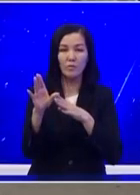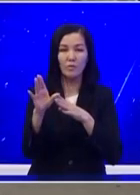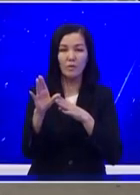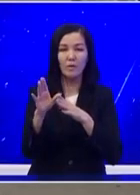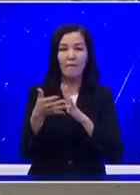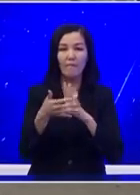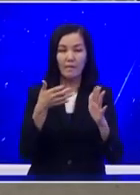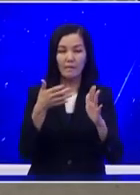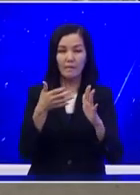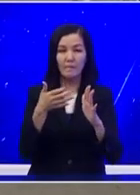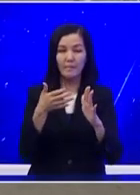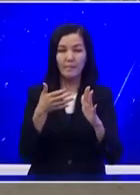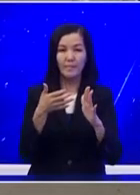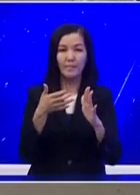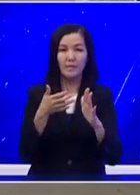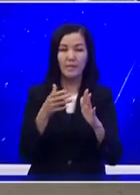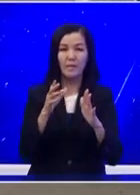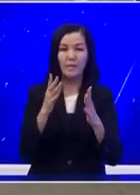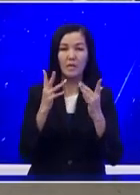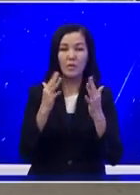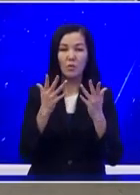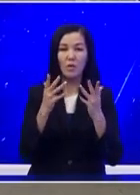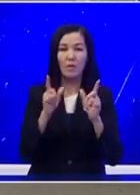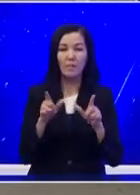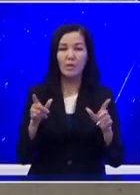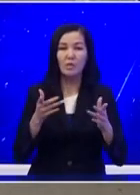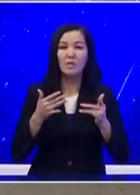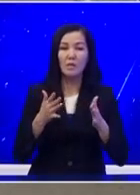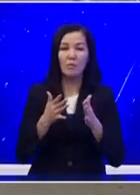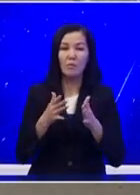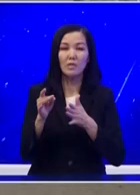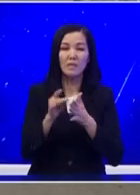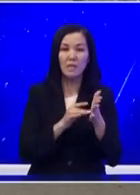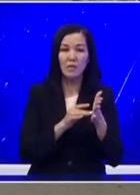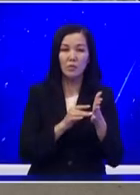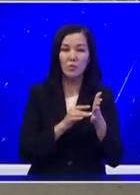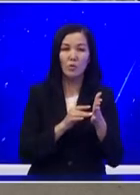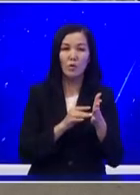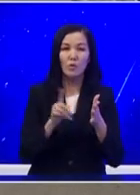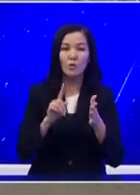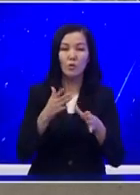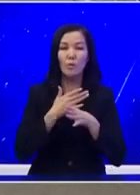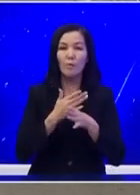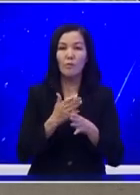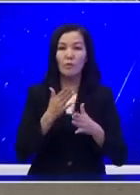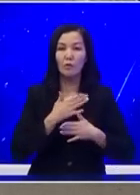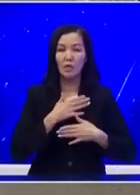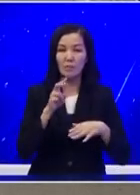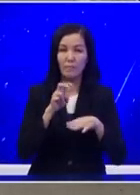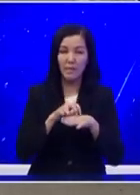поступающим вызовам и сколько машин требуется в определенное время подъехать, чтобы помочь нашим